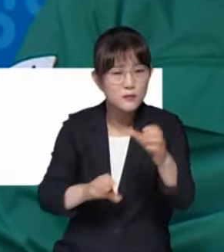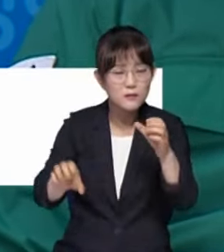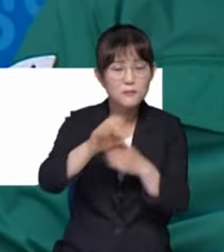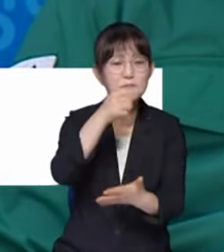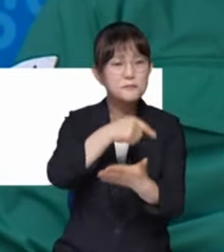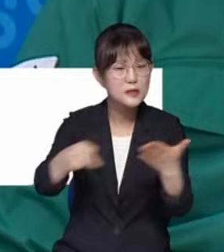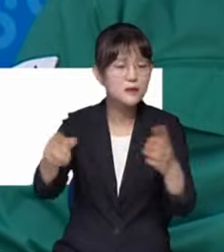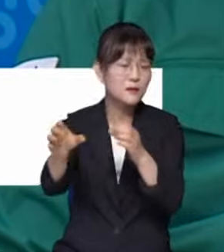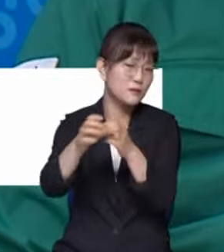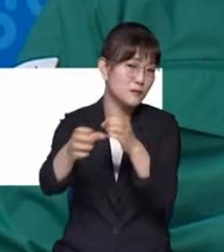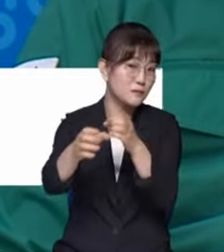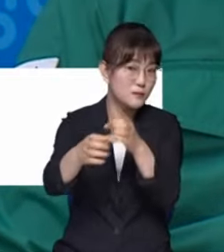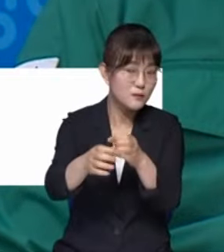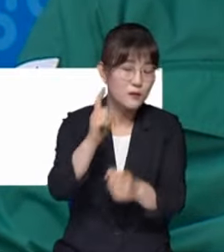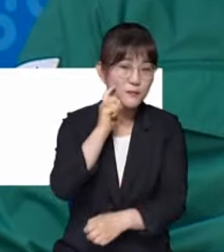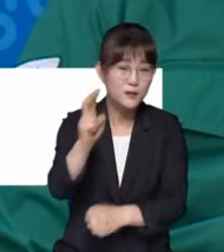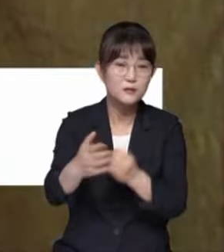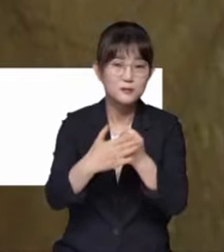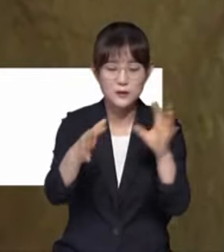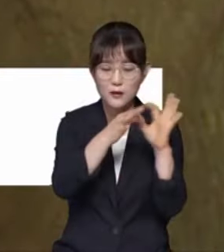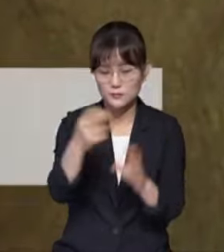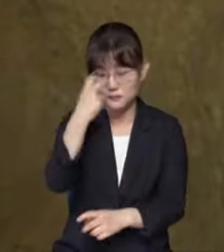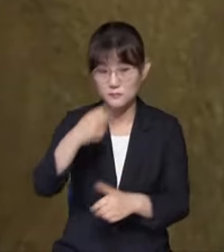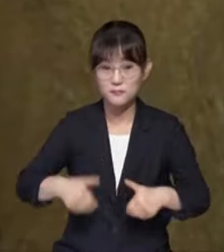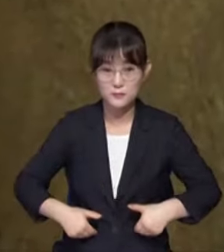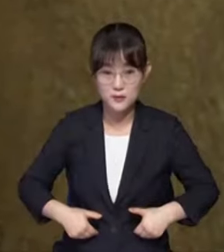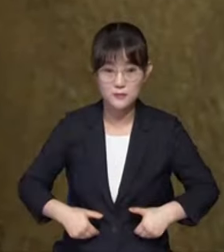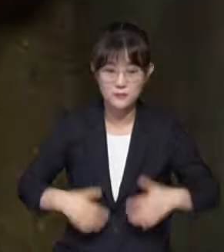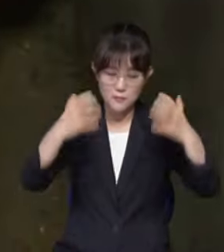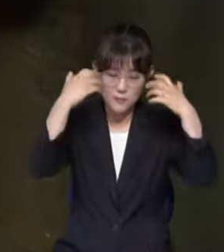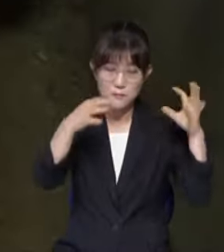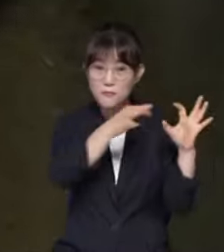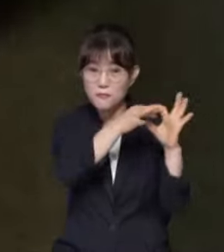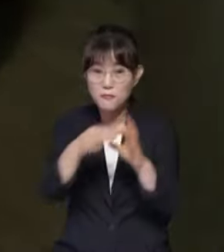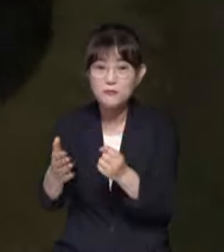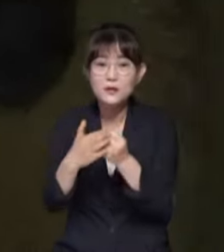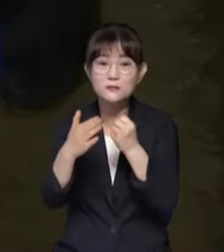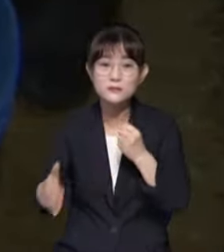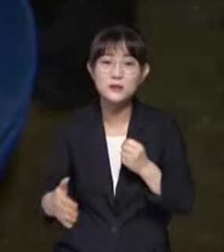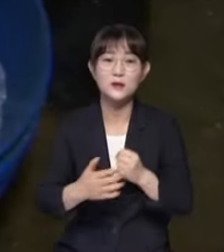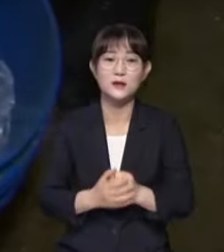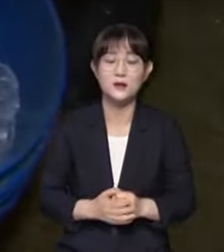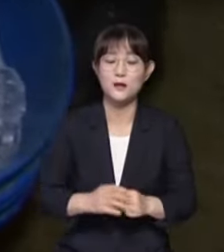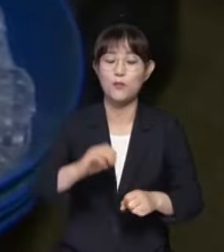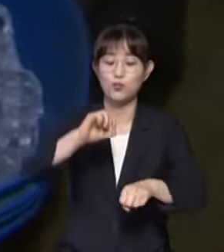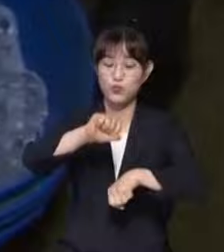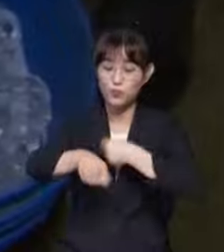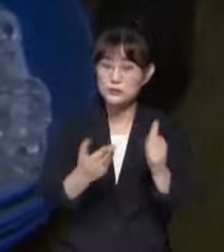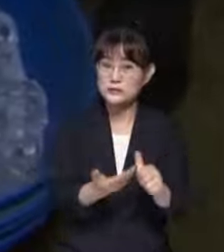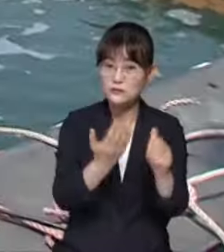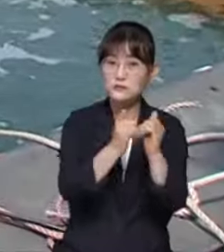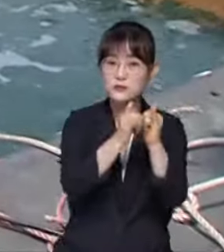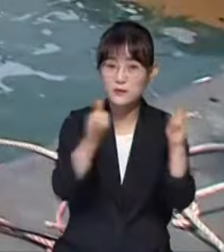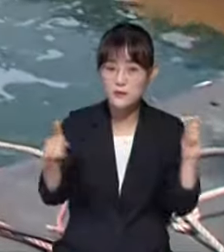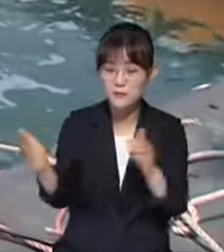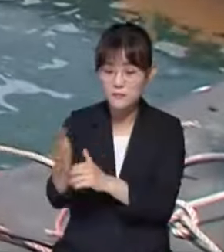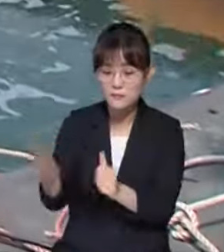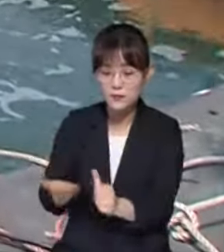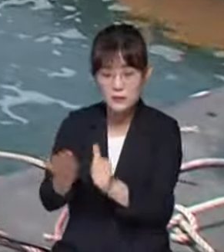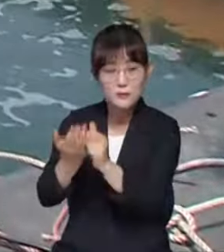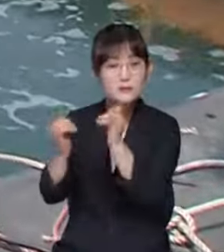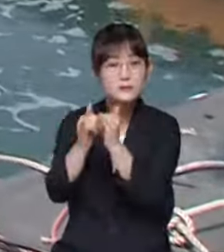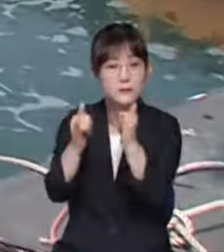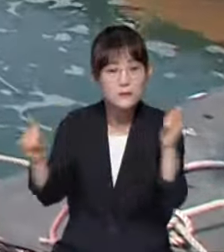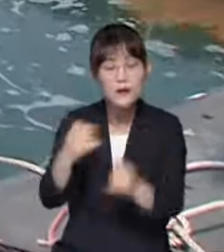해서 계속 지속적으로 관찰하도록 하겠습니다. 계속되는 폭염 속에 푹푹 찌는 축사와 펄펄 끓는 양식장을